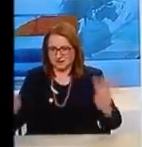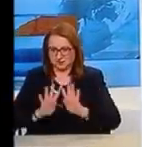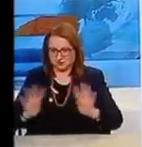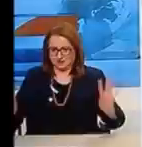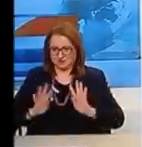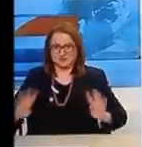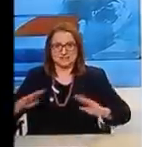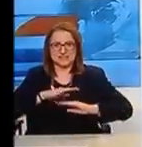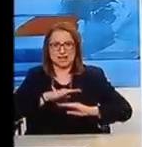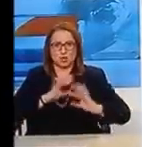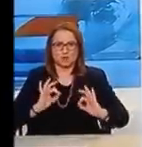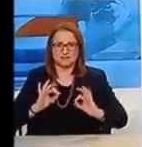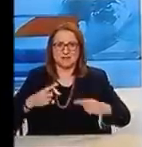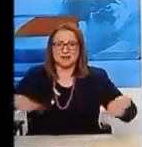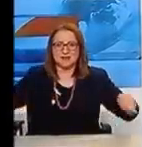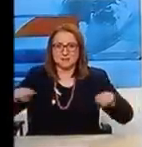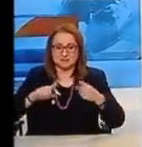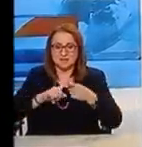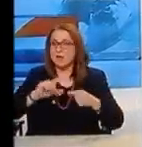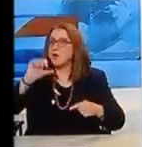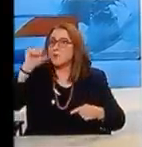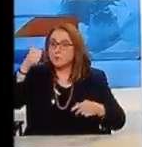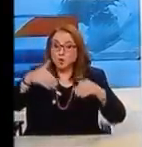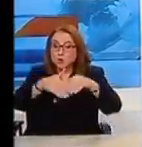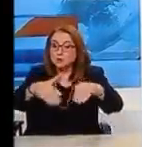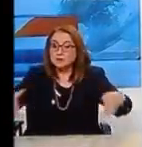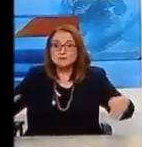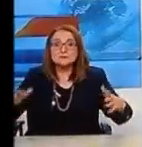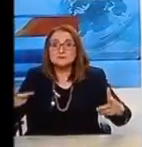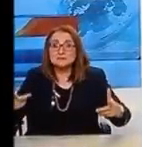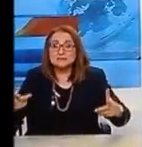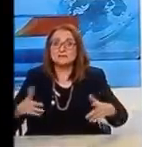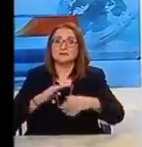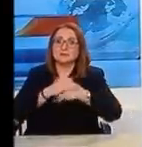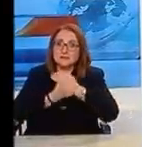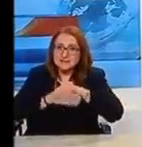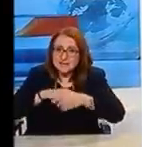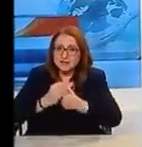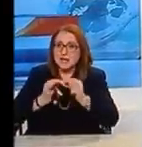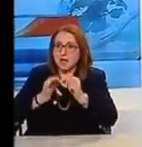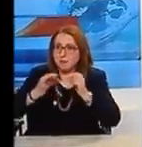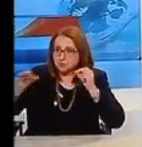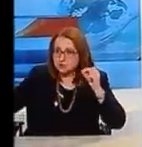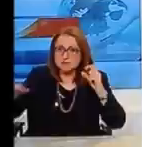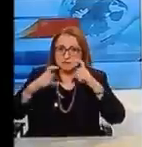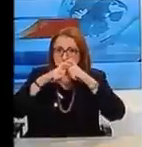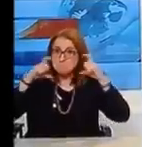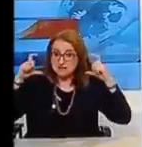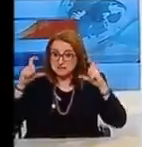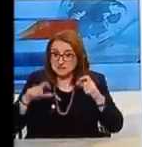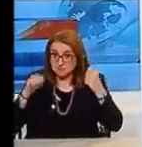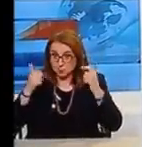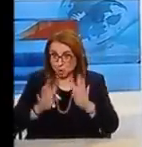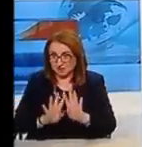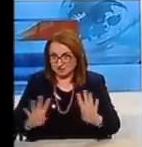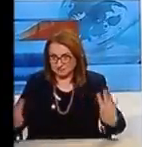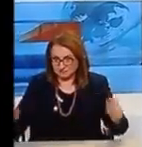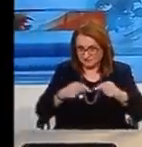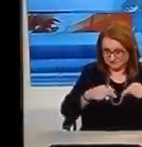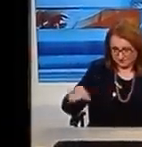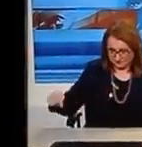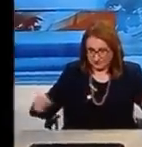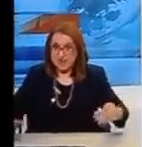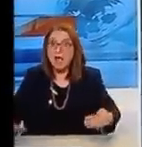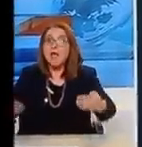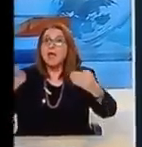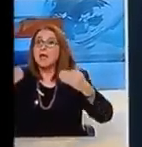ευθύνης. Χέρια πλένουμε, αποστάσεις κρατάμε, μάσκες φοράμε, είτε όπου είναι απαραίτητο, είτε όπου αυτό